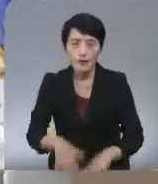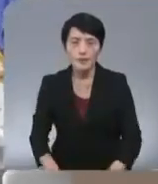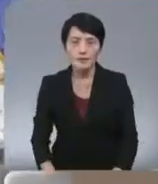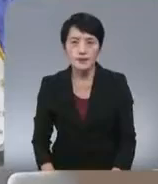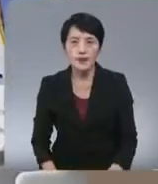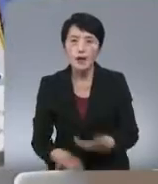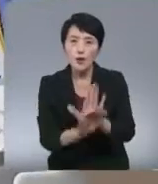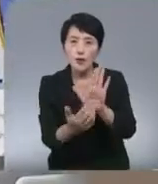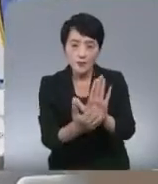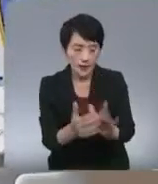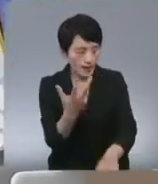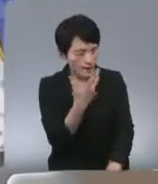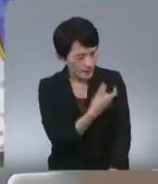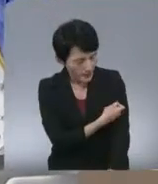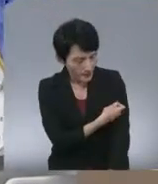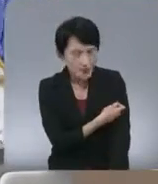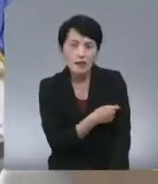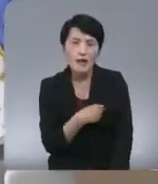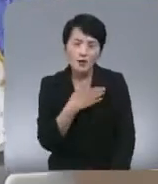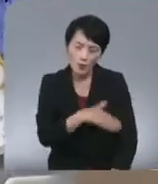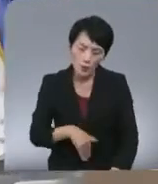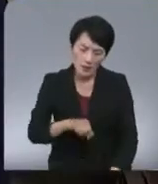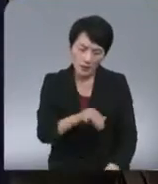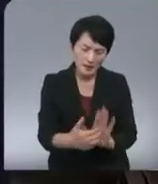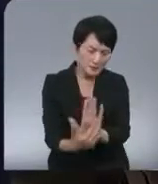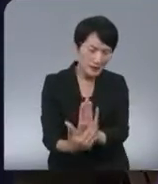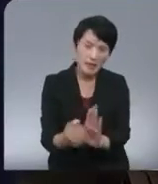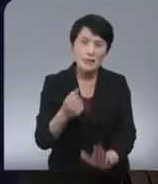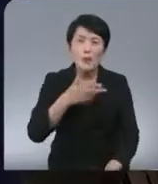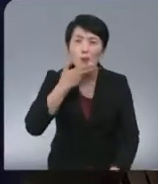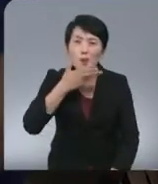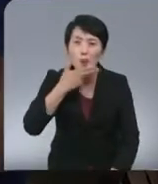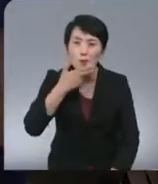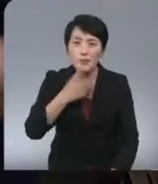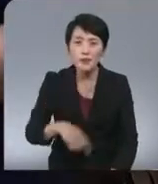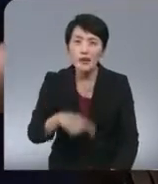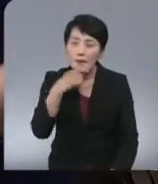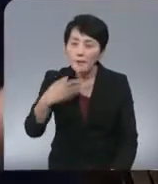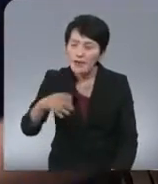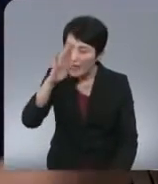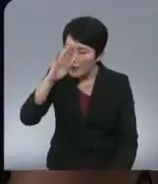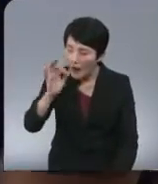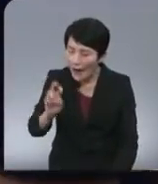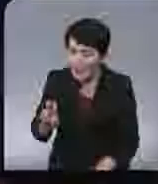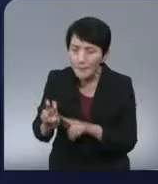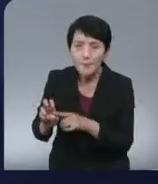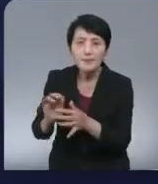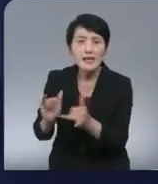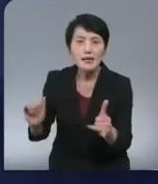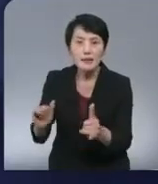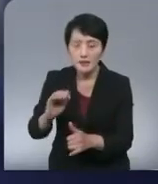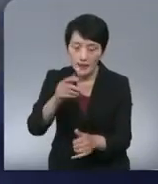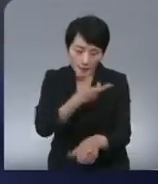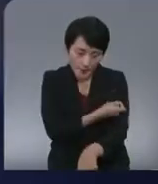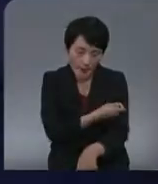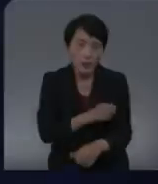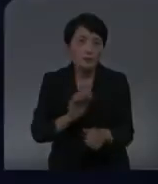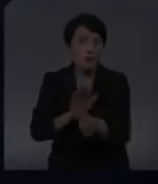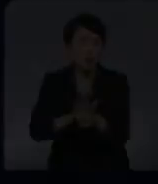tuy nhiên nếu virus đáng lo ngại du nhập vào trong nước hoặc làng xóm lên nhiễm của Vi 19 tại vùng Pháp trước phủ sẽ có phương án Tăng cường quản lý người nhập